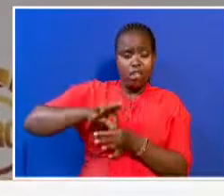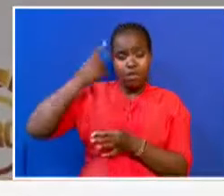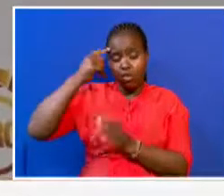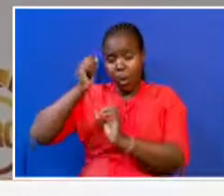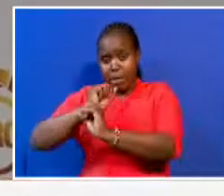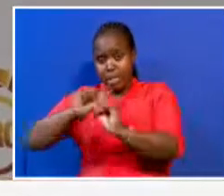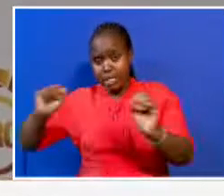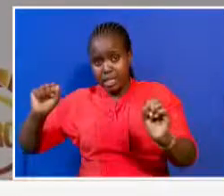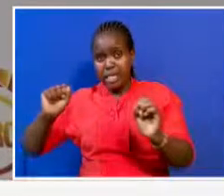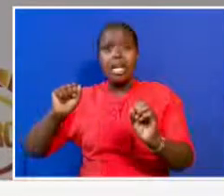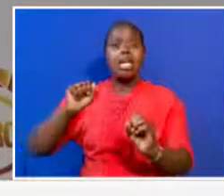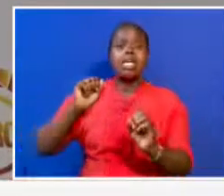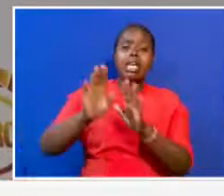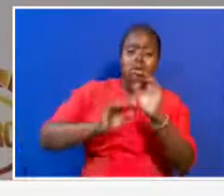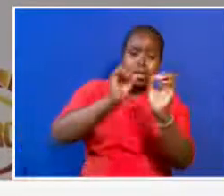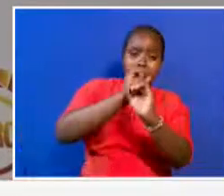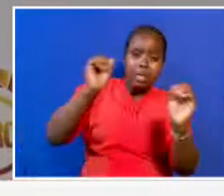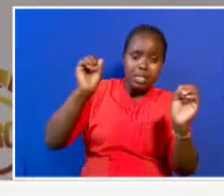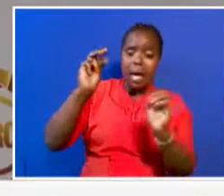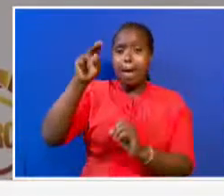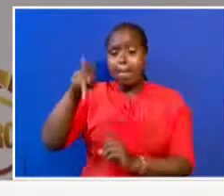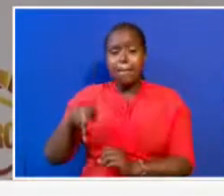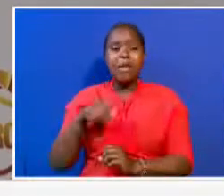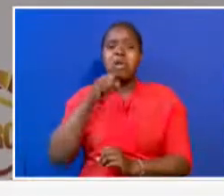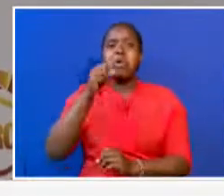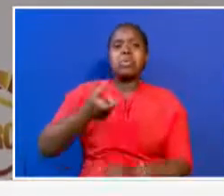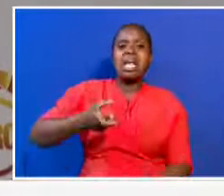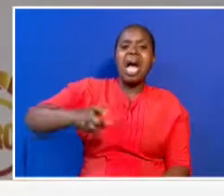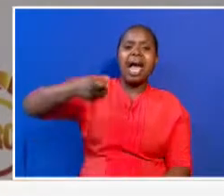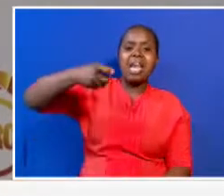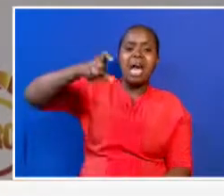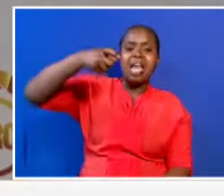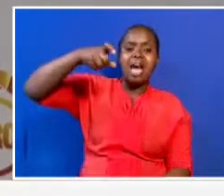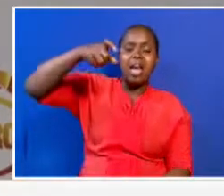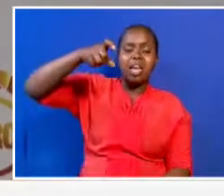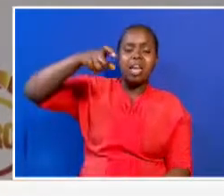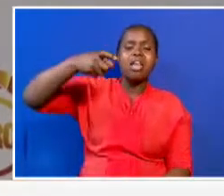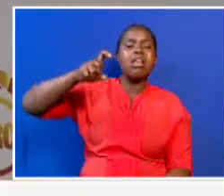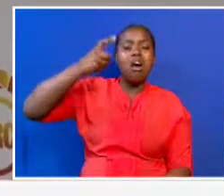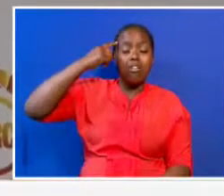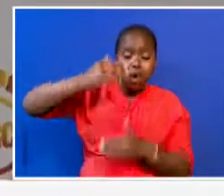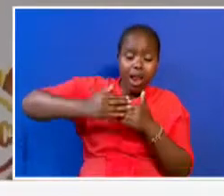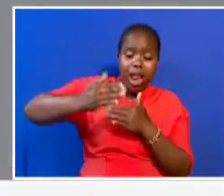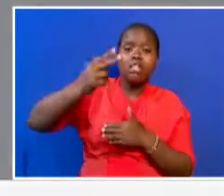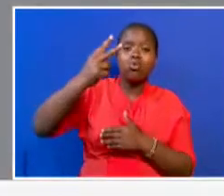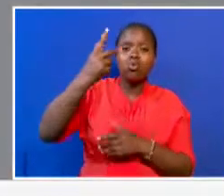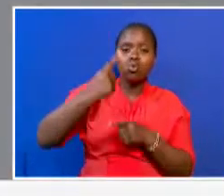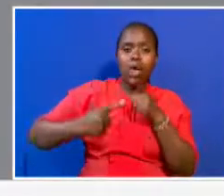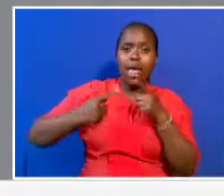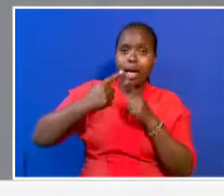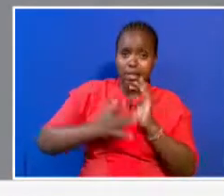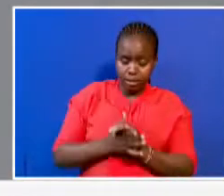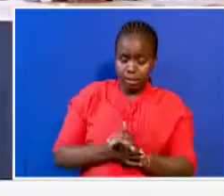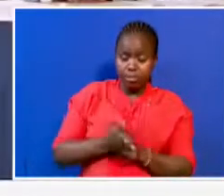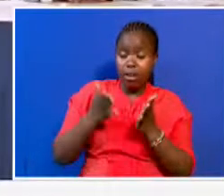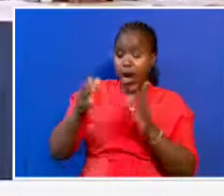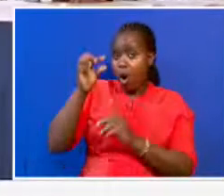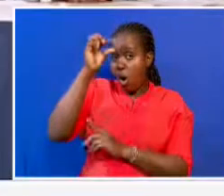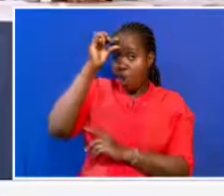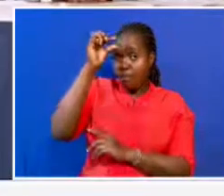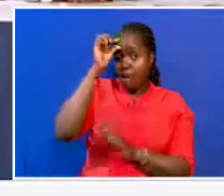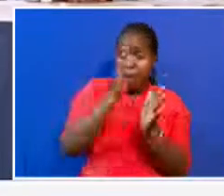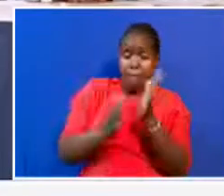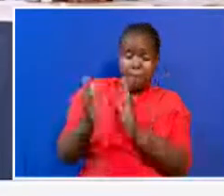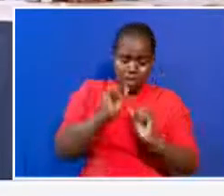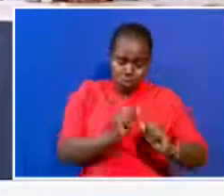wake, wabunge na wafanyikazi wote wa umma haitafanyiwa mabadiliko kwa nyongeza katika miaka miwili ijayo, serikali ikipania kuweka